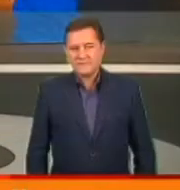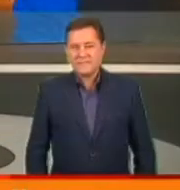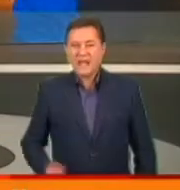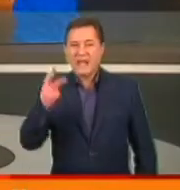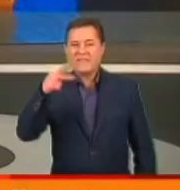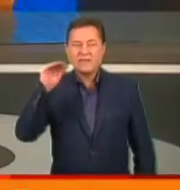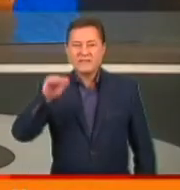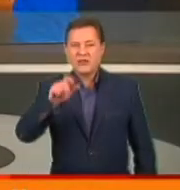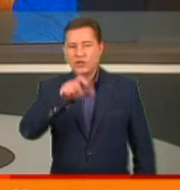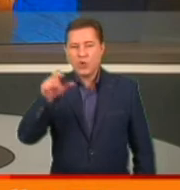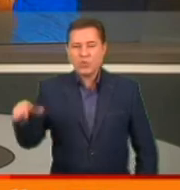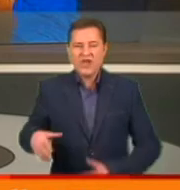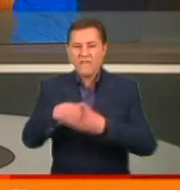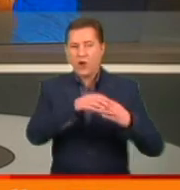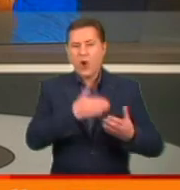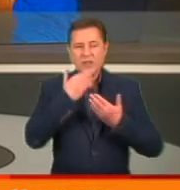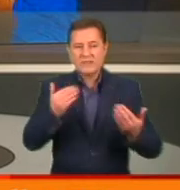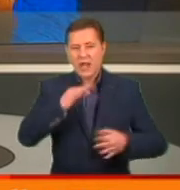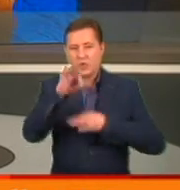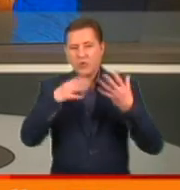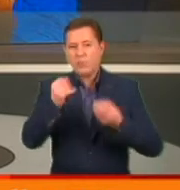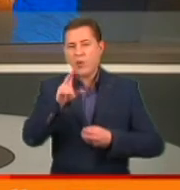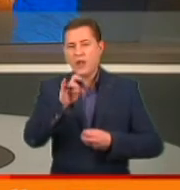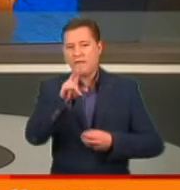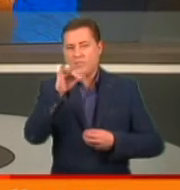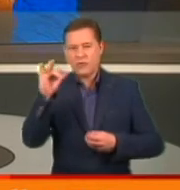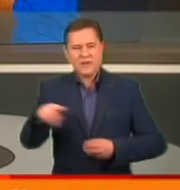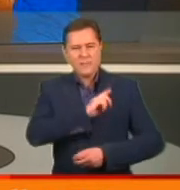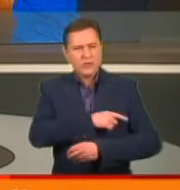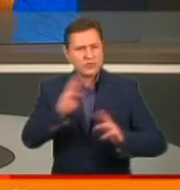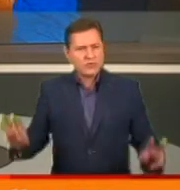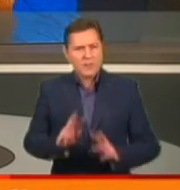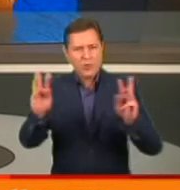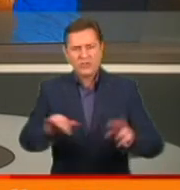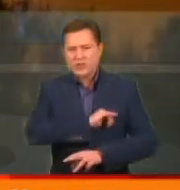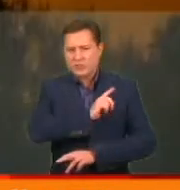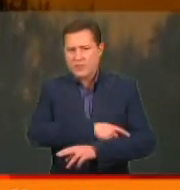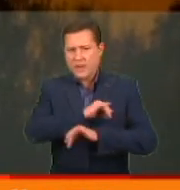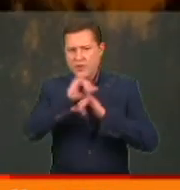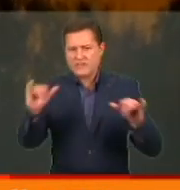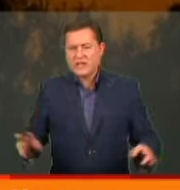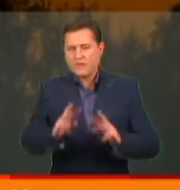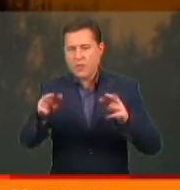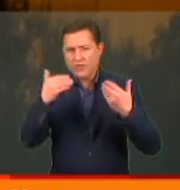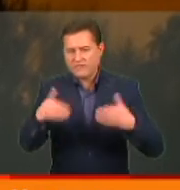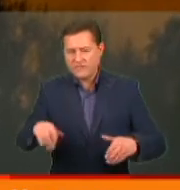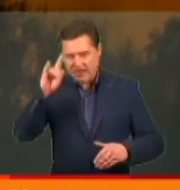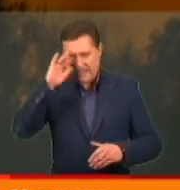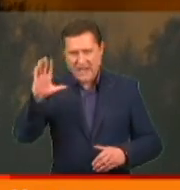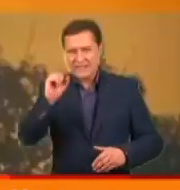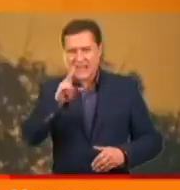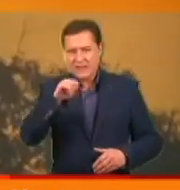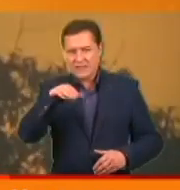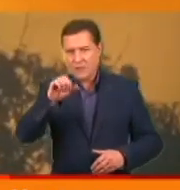20 тисяч людей евакуйовано за останню добу в Каліфорнії. Тут потужні пожежі, вони набирають сили. Вогонь дістався вже знаної